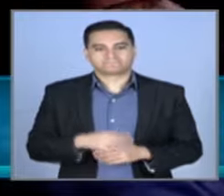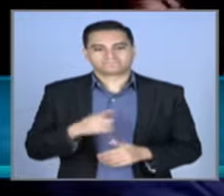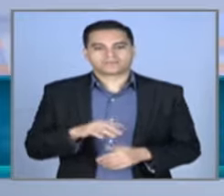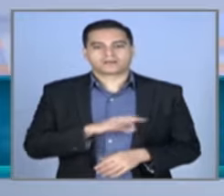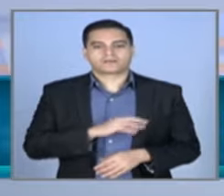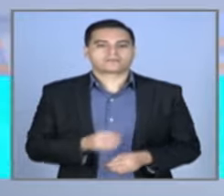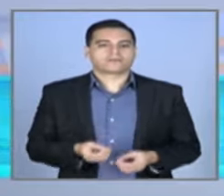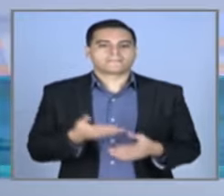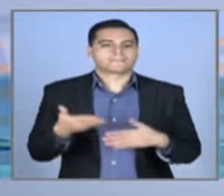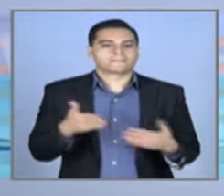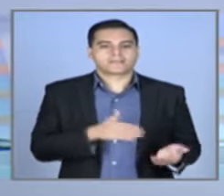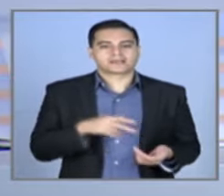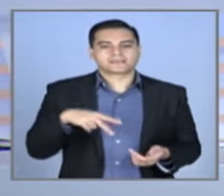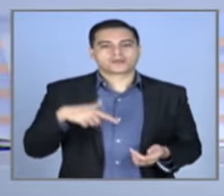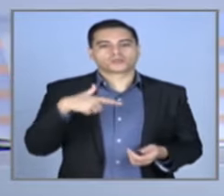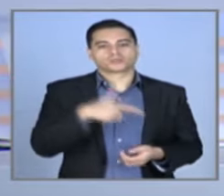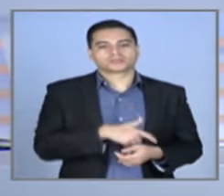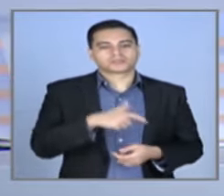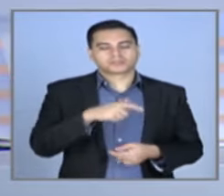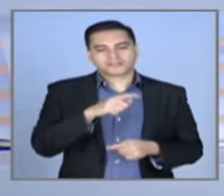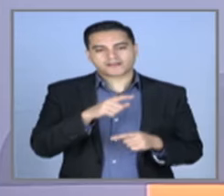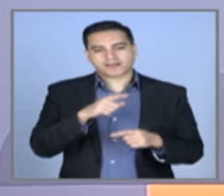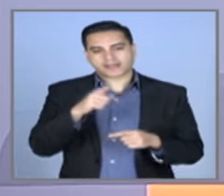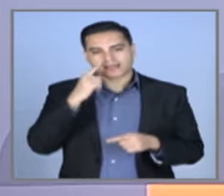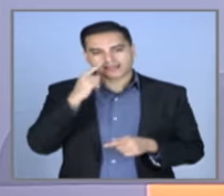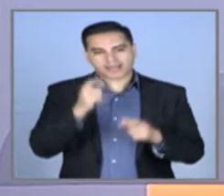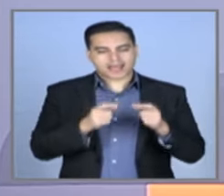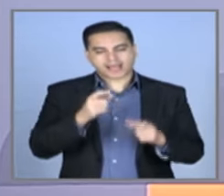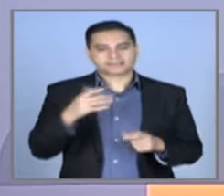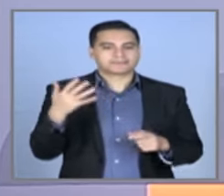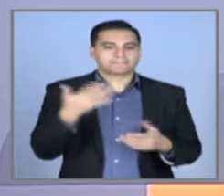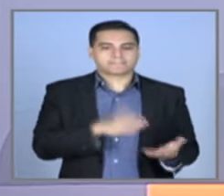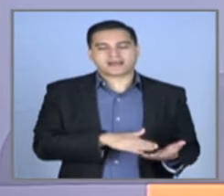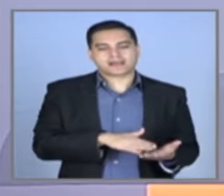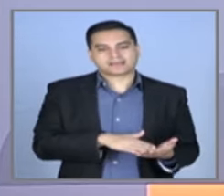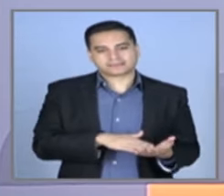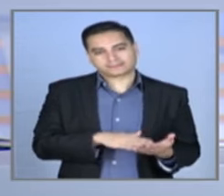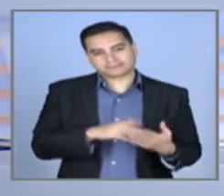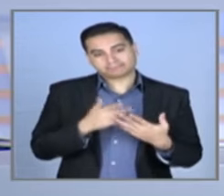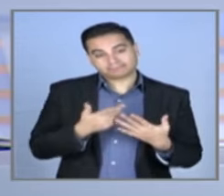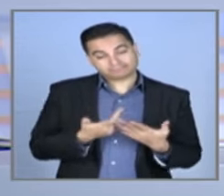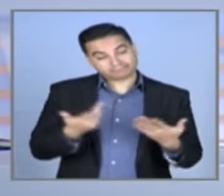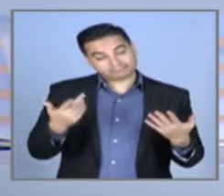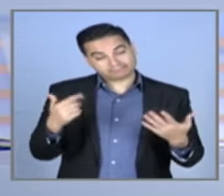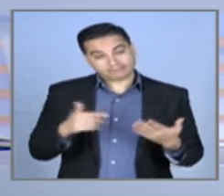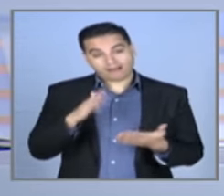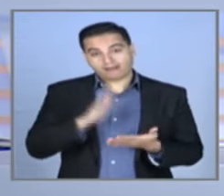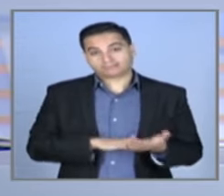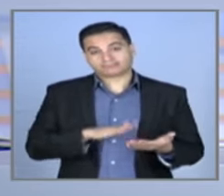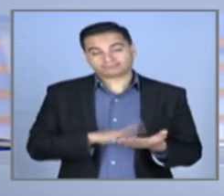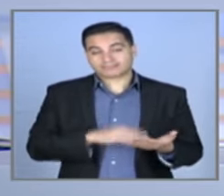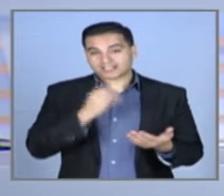استشهد 68 وفقا للأمم المتحدة، واحدة من مجازر كتير قام بيها